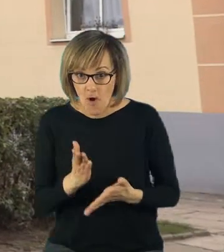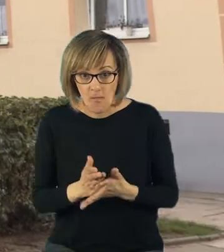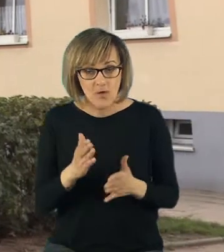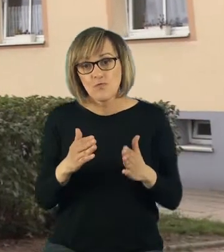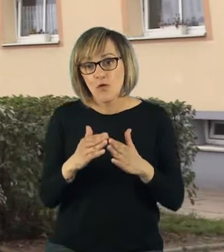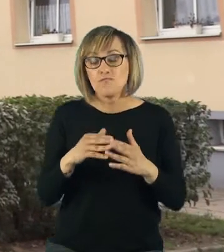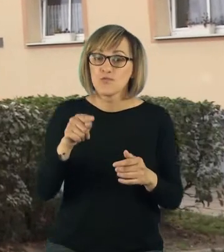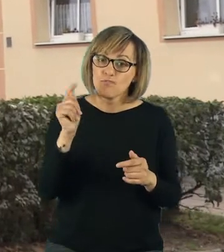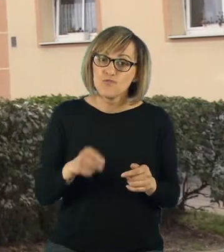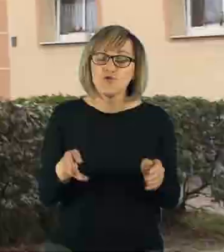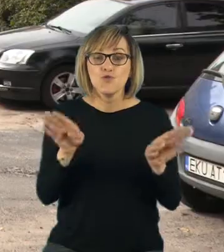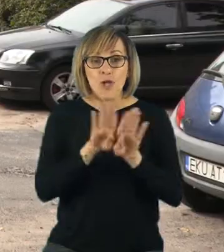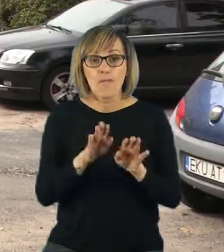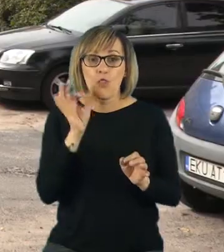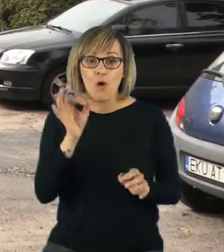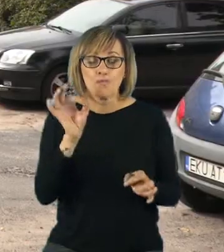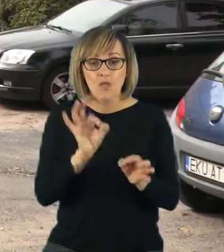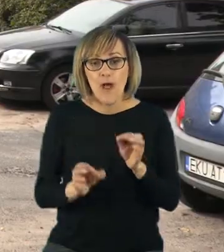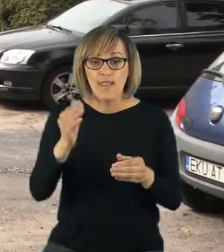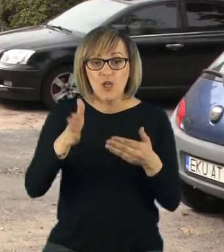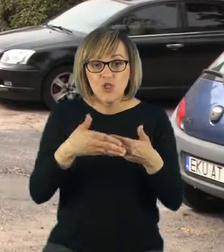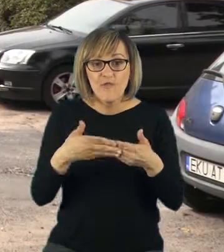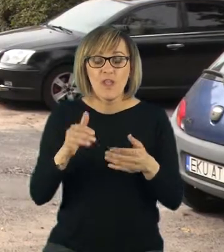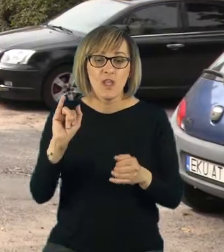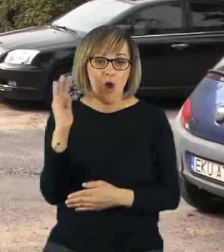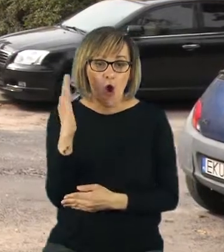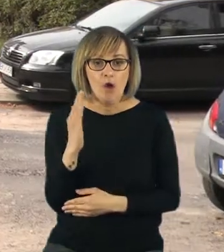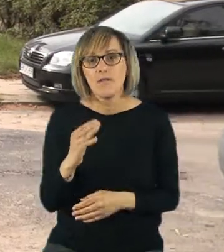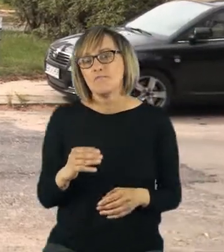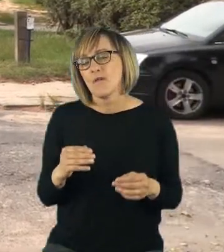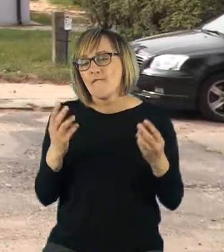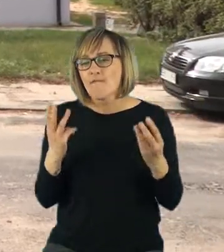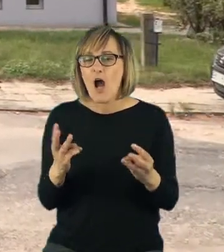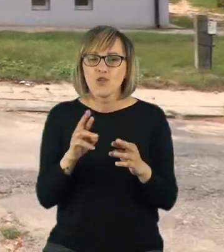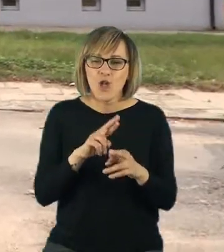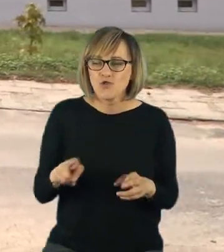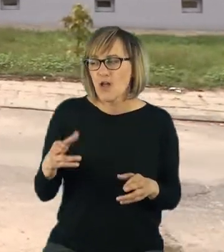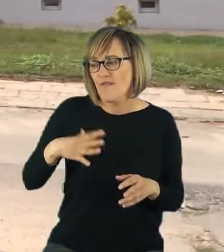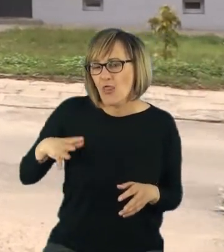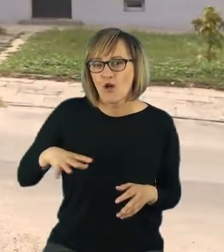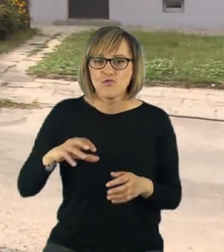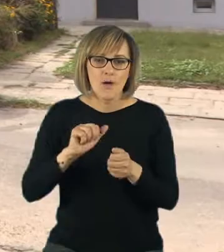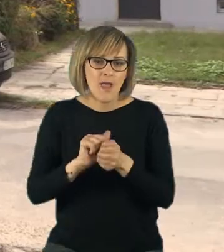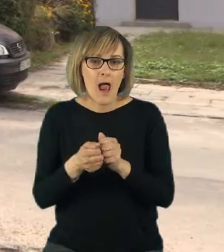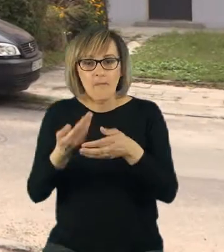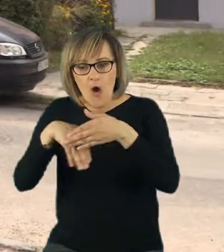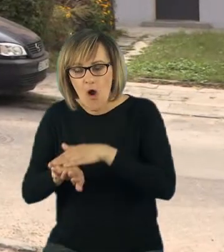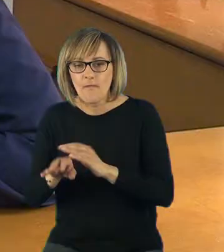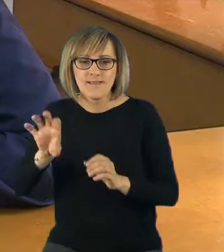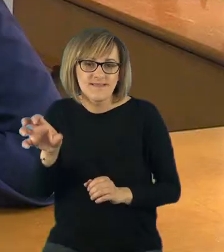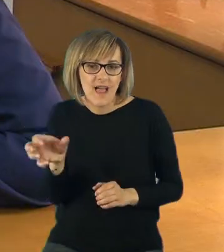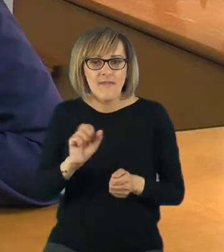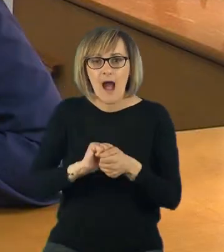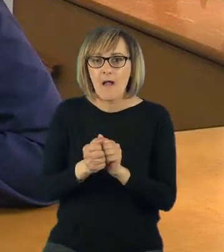upewnijmy się, że drzwi i okna są prawidłowo pozamykane, natomiast cenne jakieś przedmioty albo zdeponujmy w sejfie, bądź oddajmy